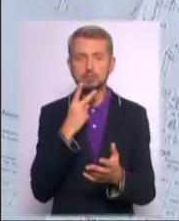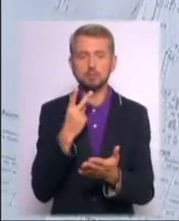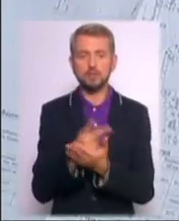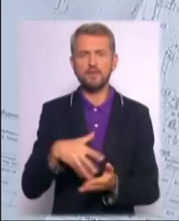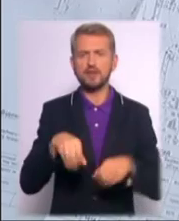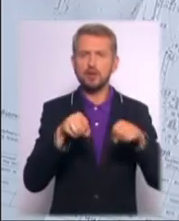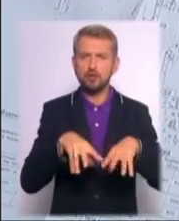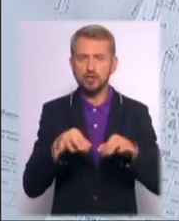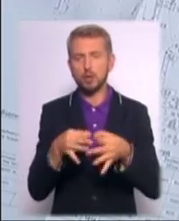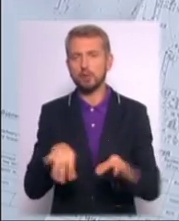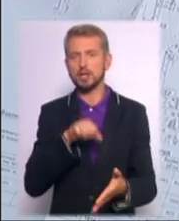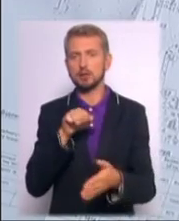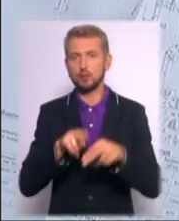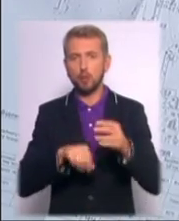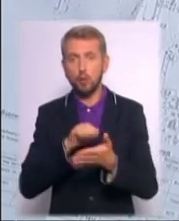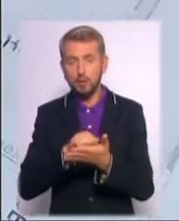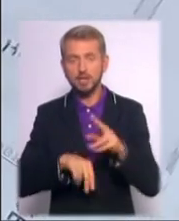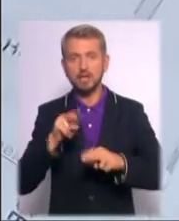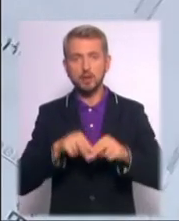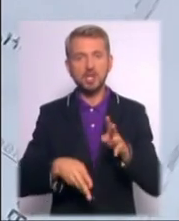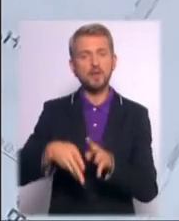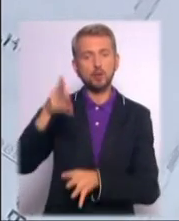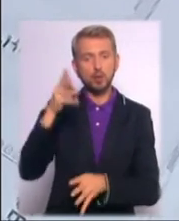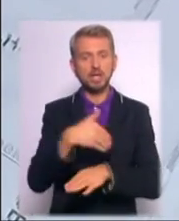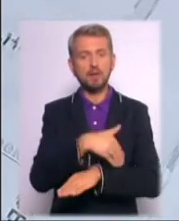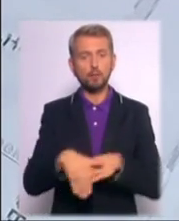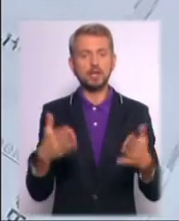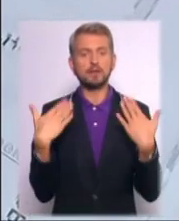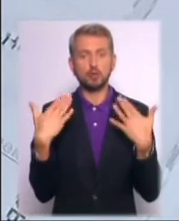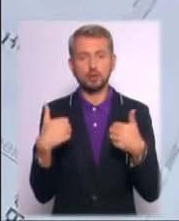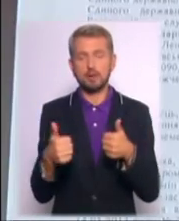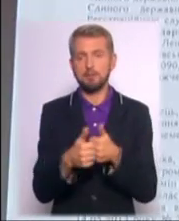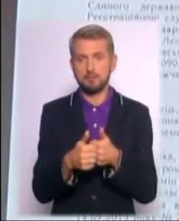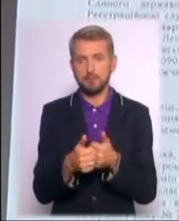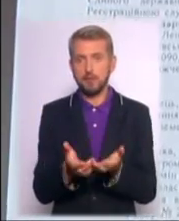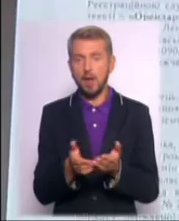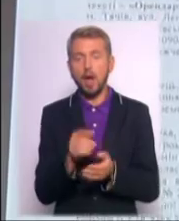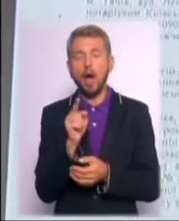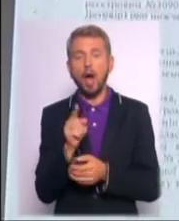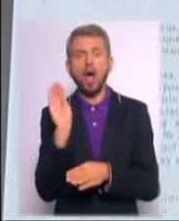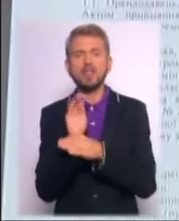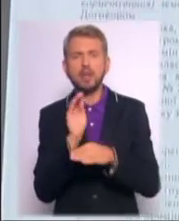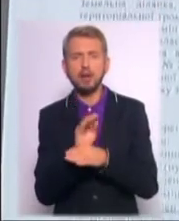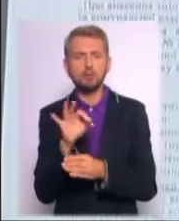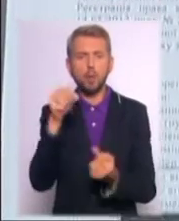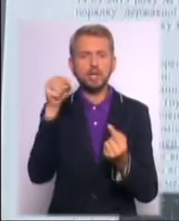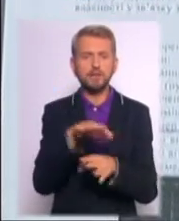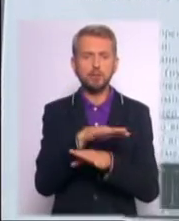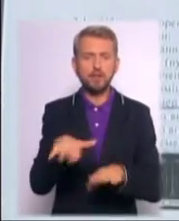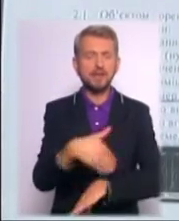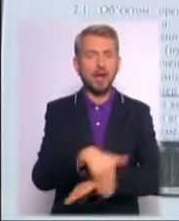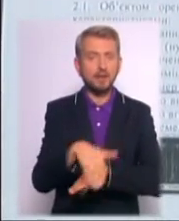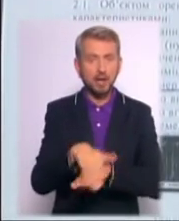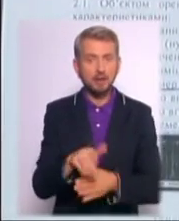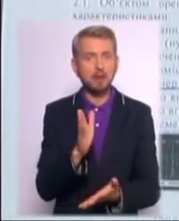і дозвільні документи на зведення висотки на вулиці Святошинській неподалік одноіменного провулку. А закиди про невідповідність адреси насправді